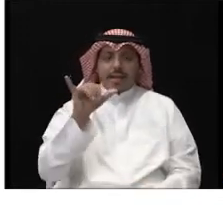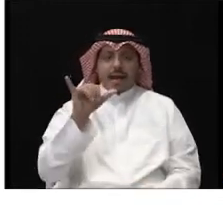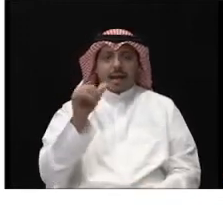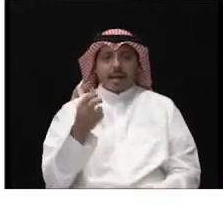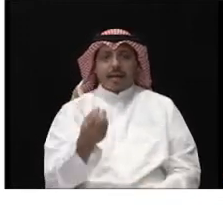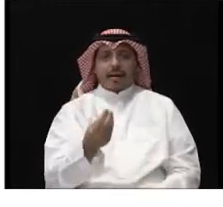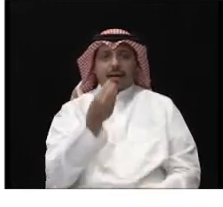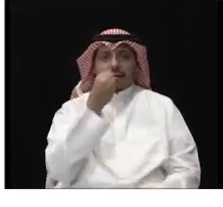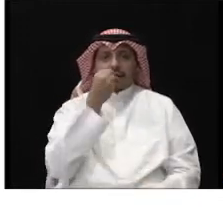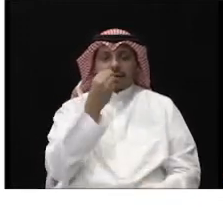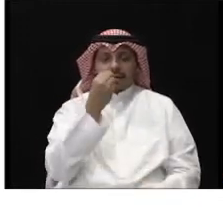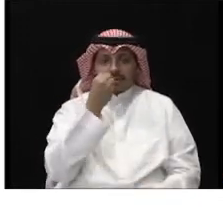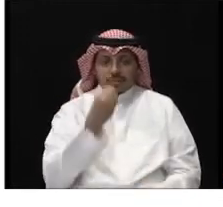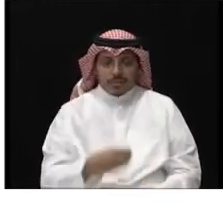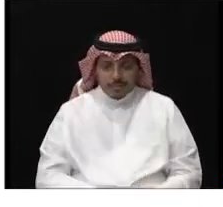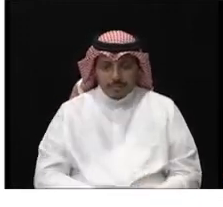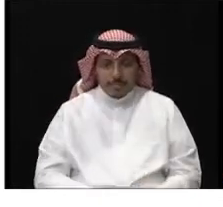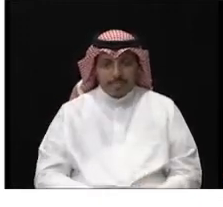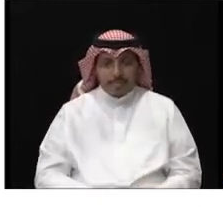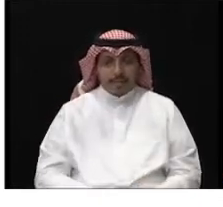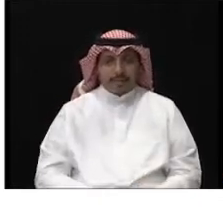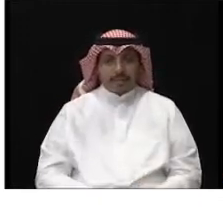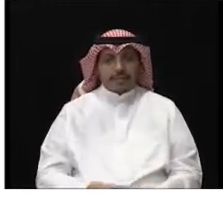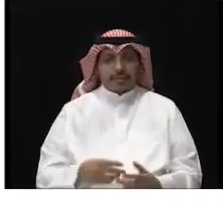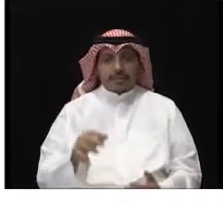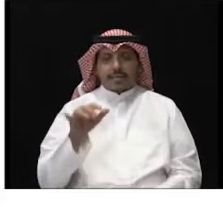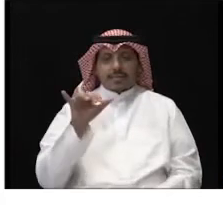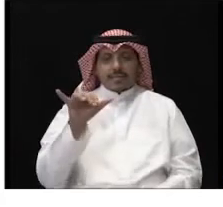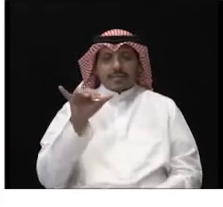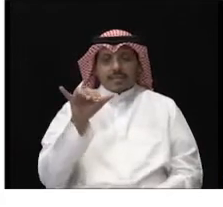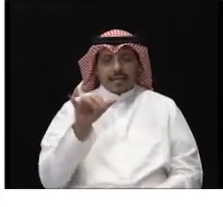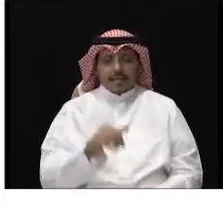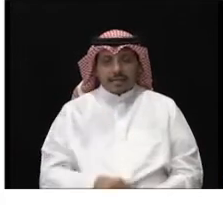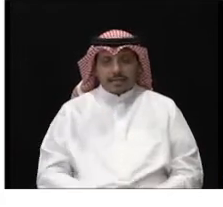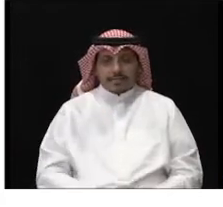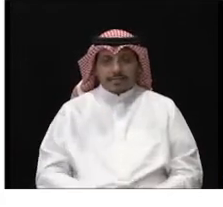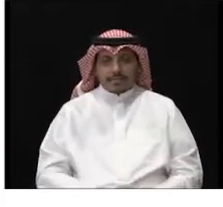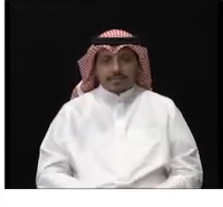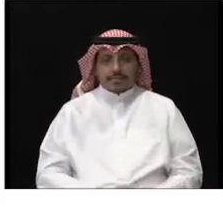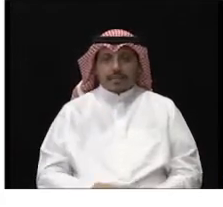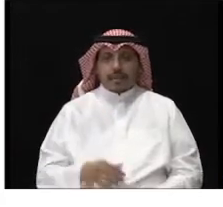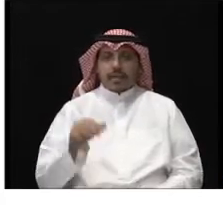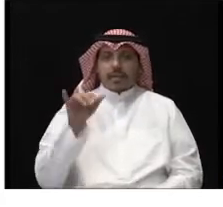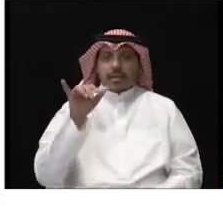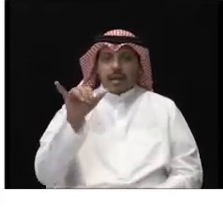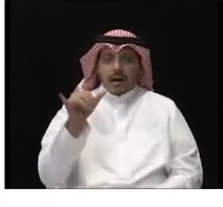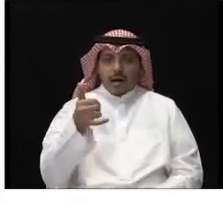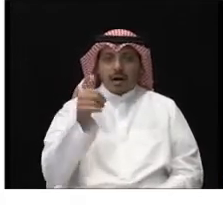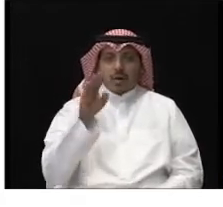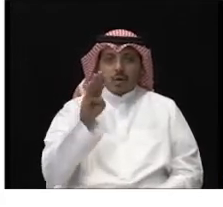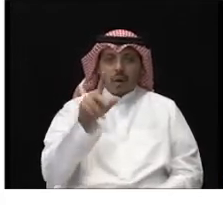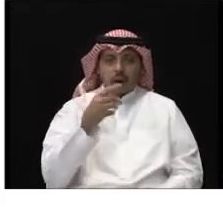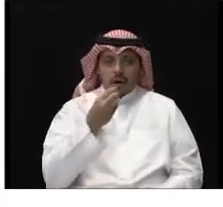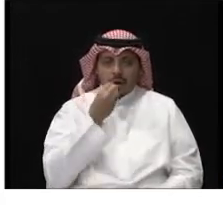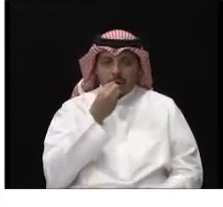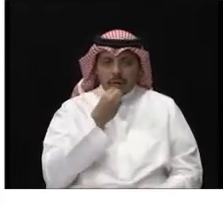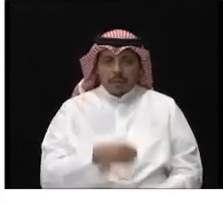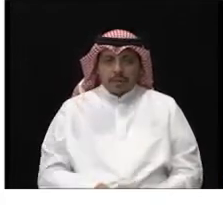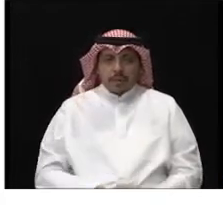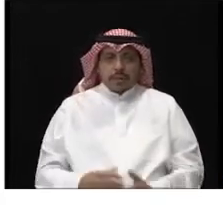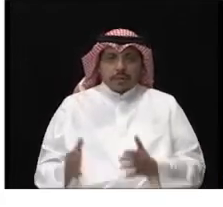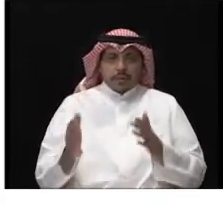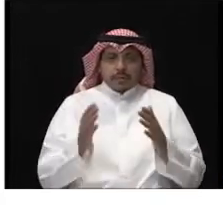بالحرف الذي سنأخذه وهو حرف الياء، يأكل، يأكل. والصورة الأولى إذن هنا يأكل